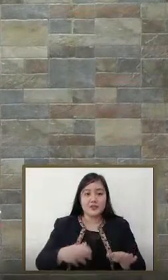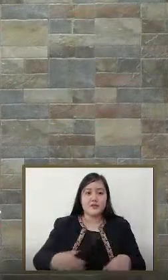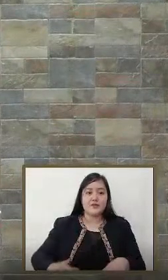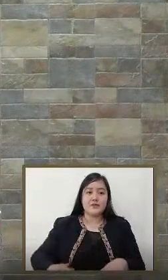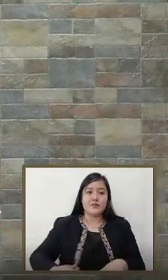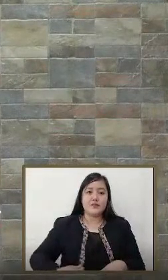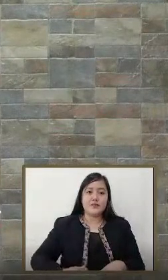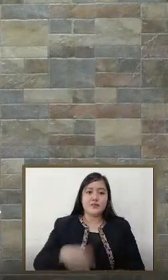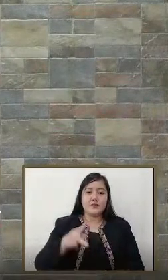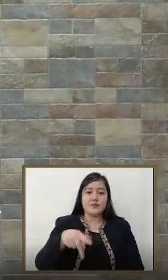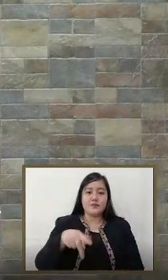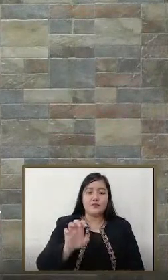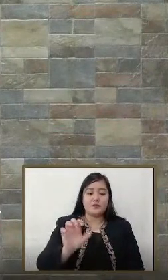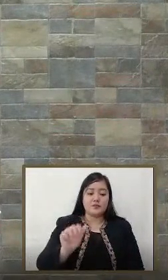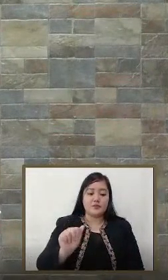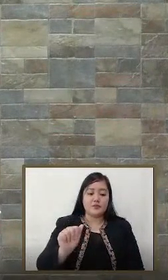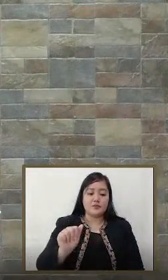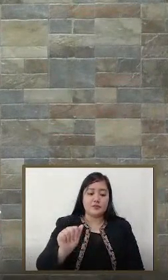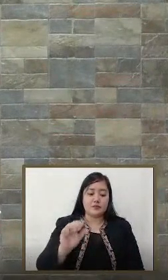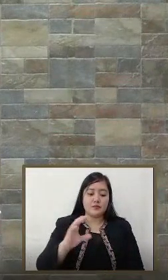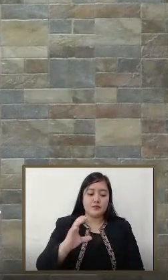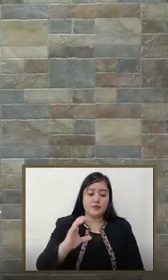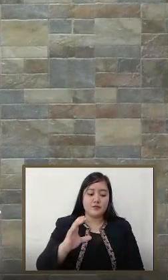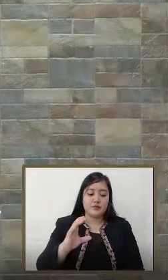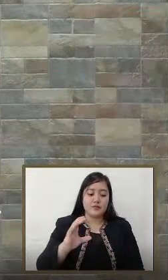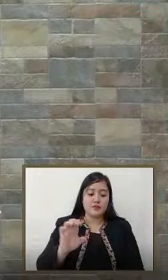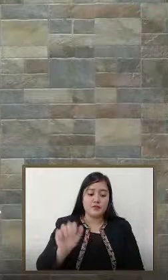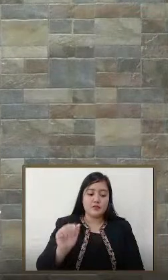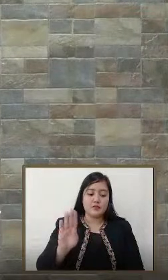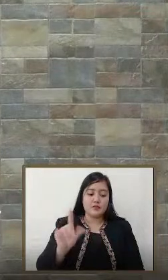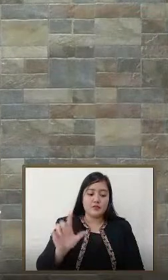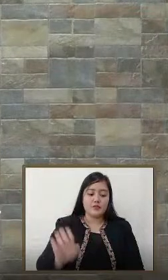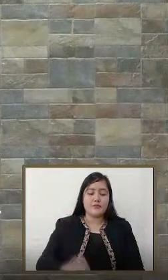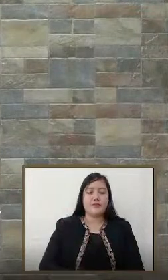Alright? Did you notice that? Paano nag-uusap ang mag-asawa?